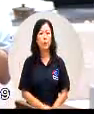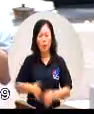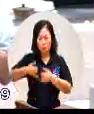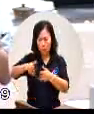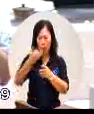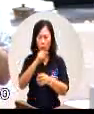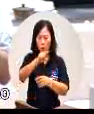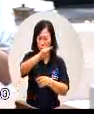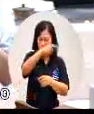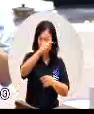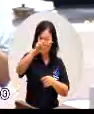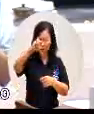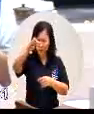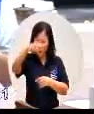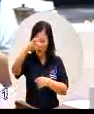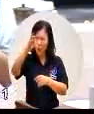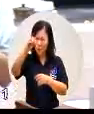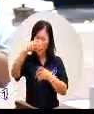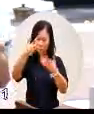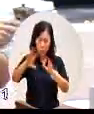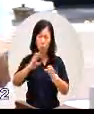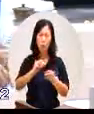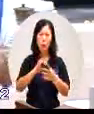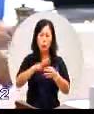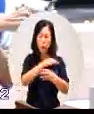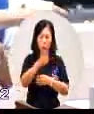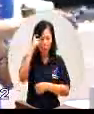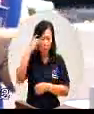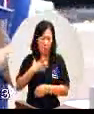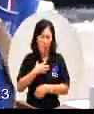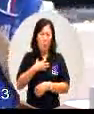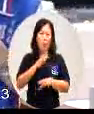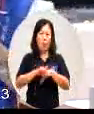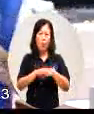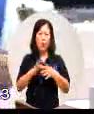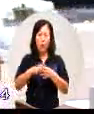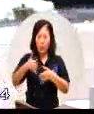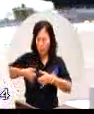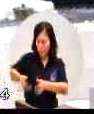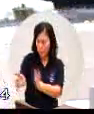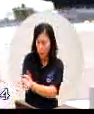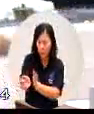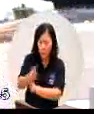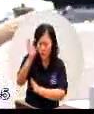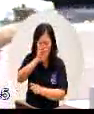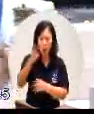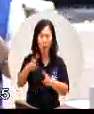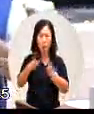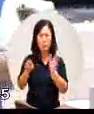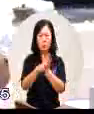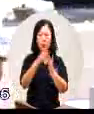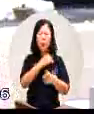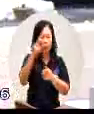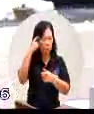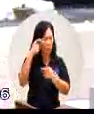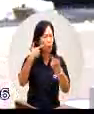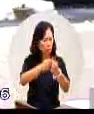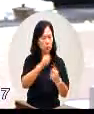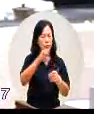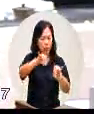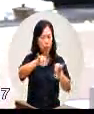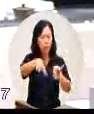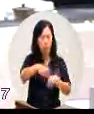一两百万，真恐怖啊！我讲迄真恐怖，啊个找较适当的，唔是讲要叫你路边大路边好个，啊个适当的就好啊，适